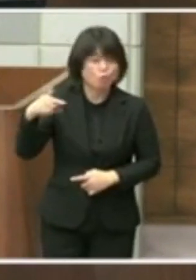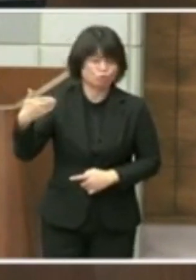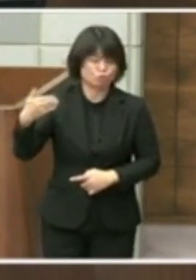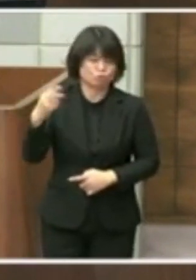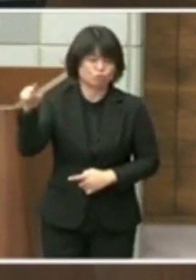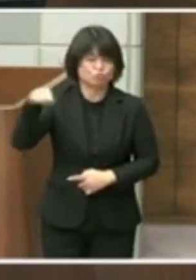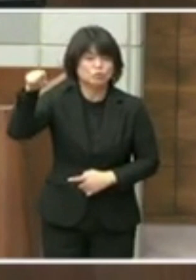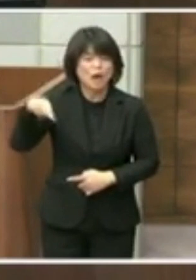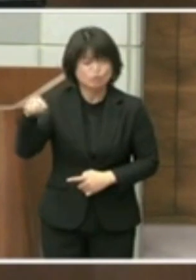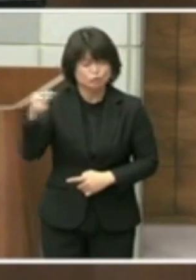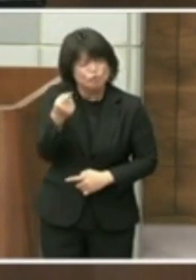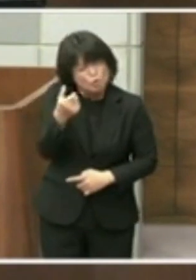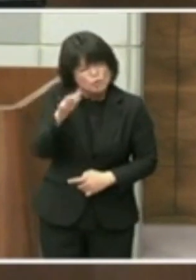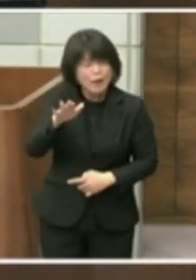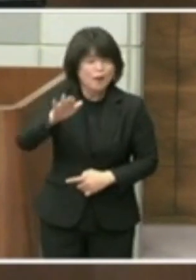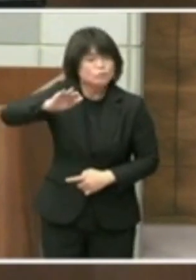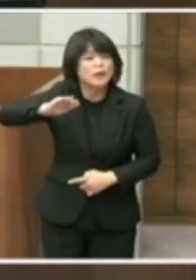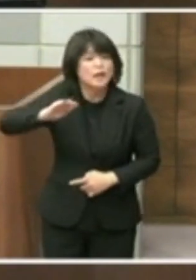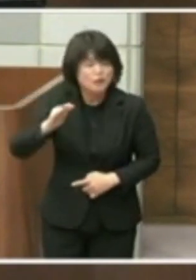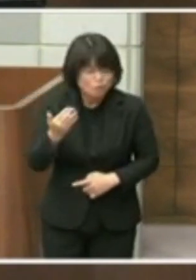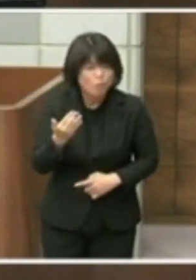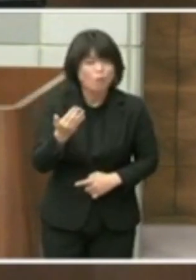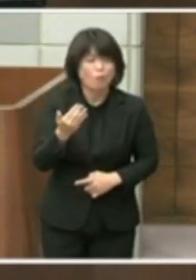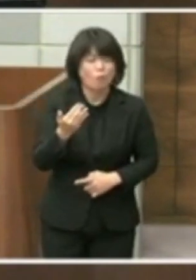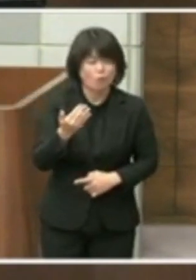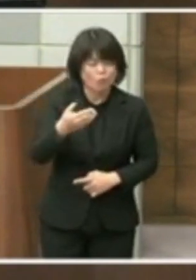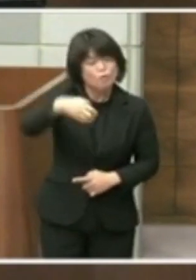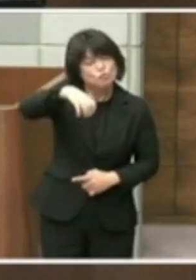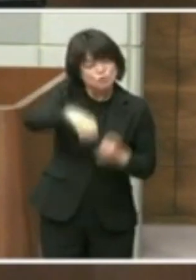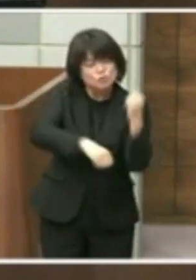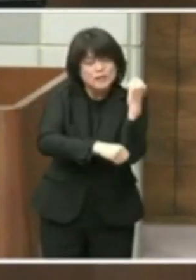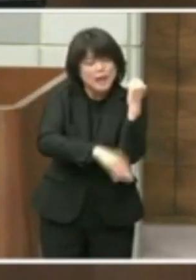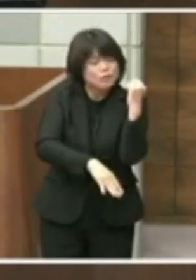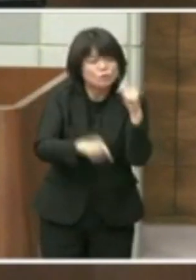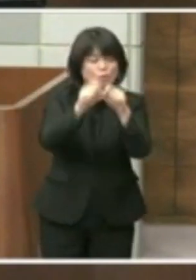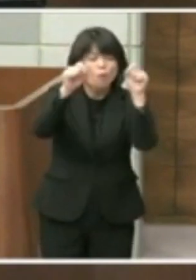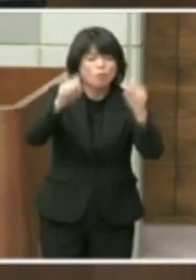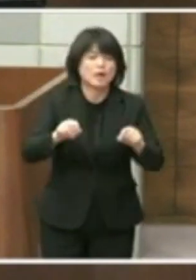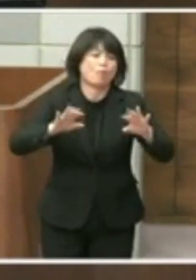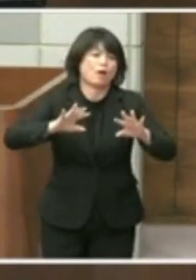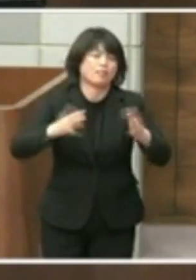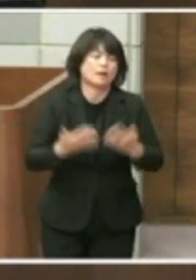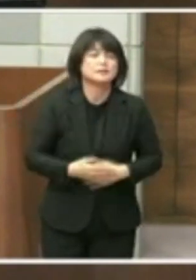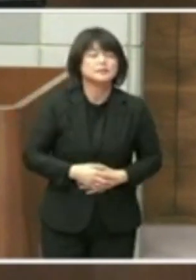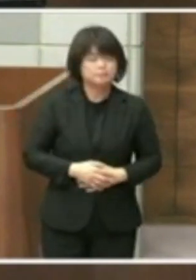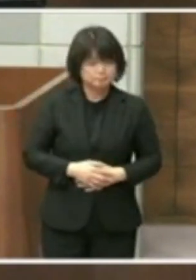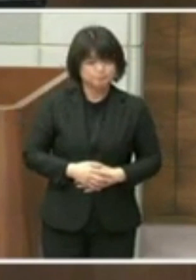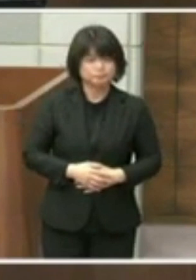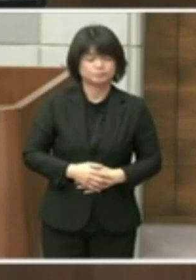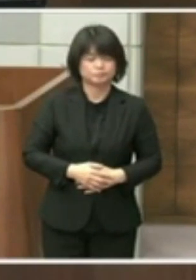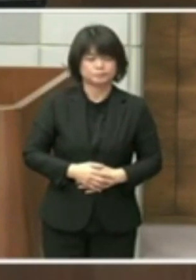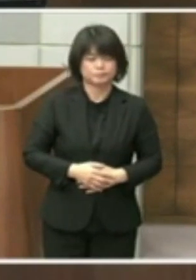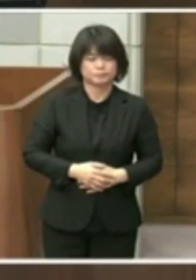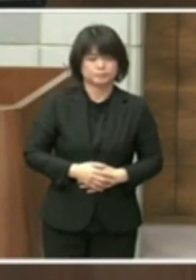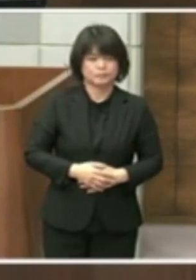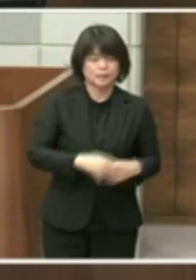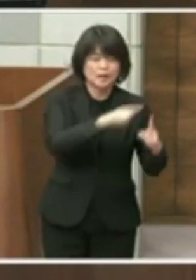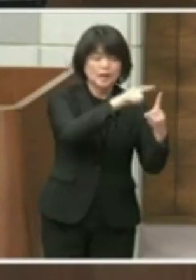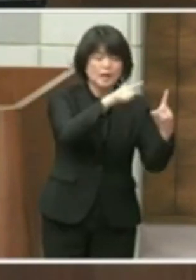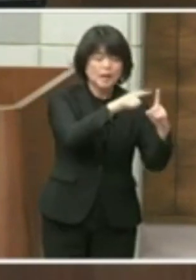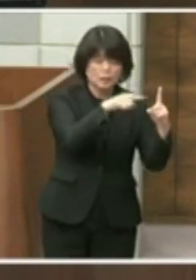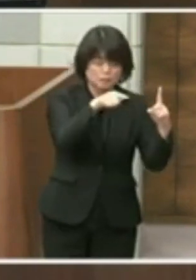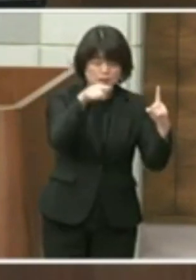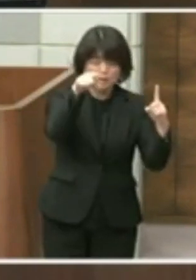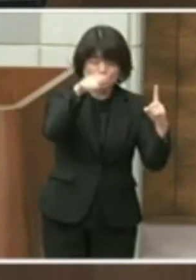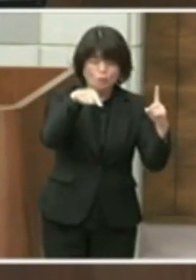干検出はされておりますが、水源として問題のない水質でございます。 PFOS、PFOA